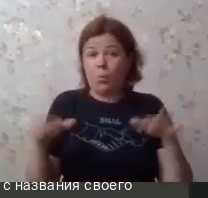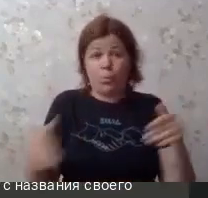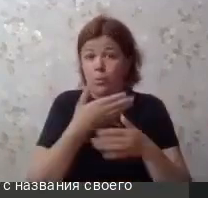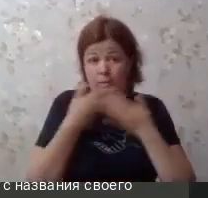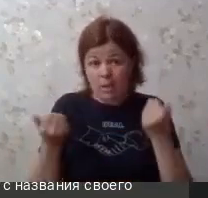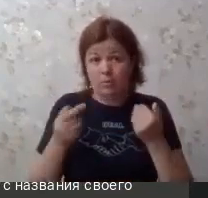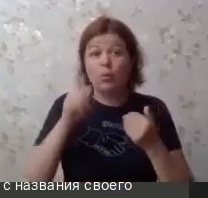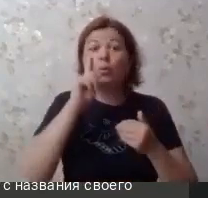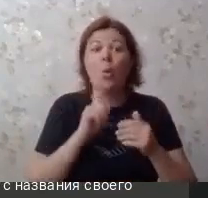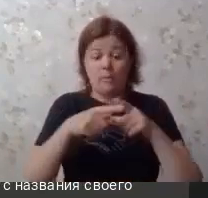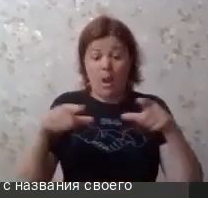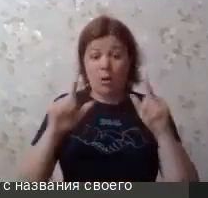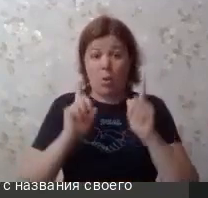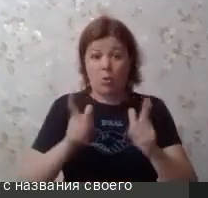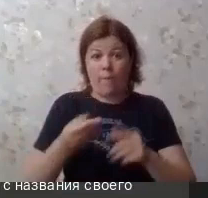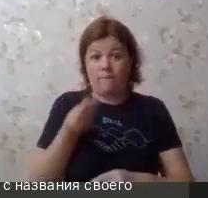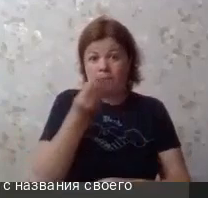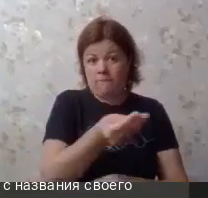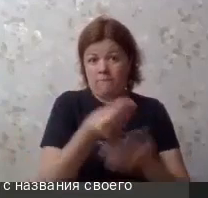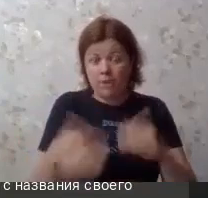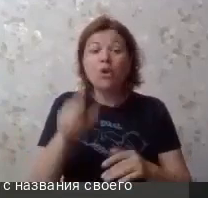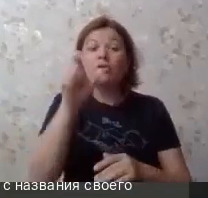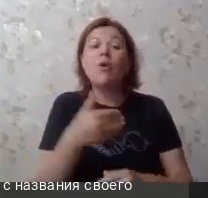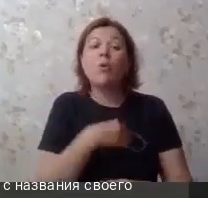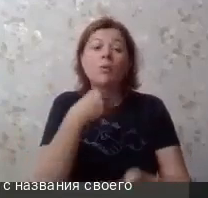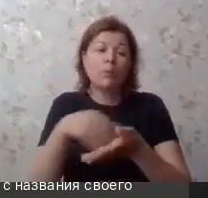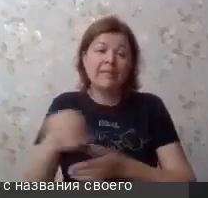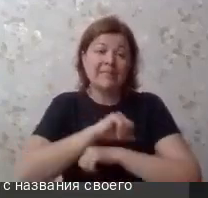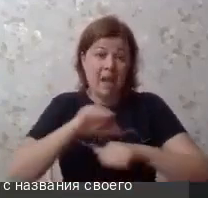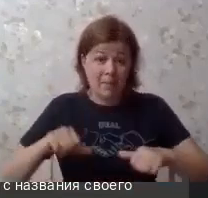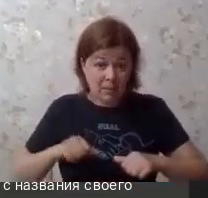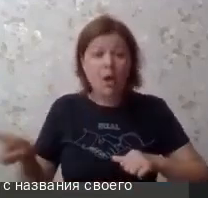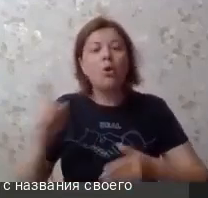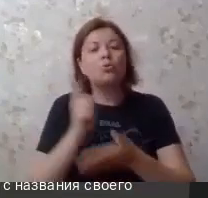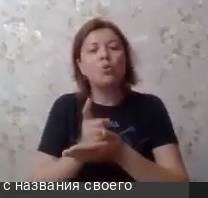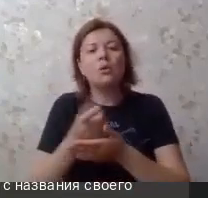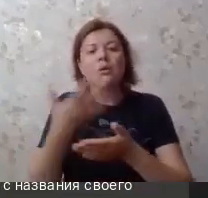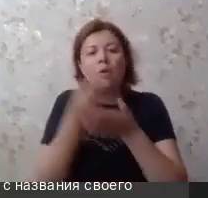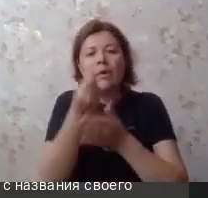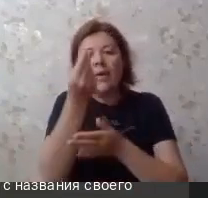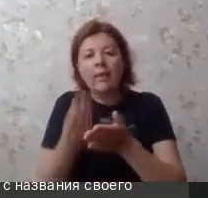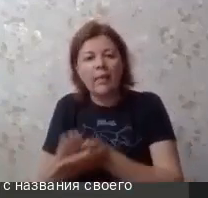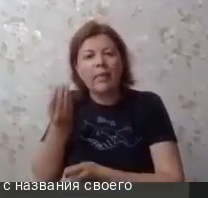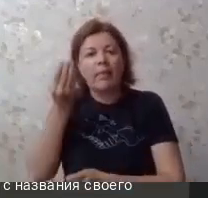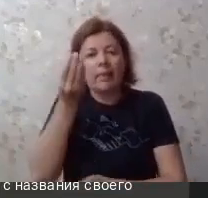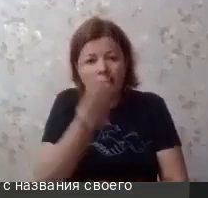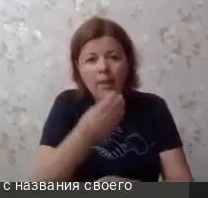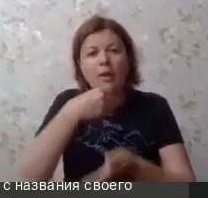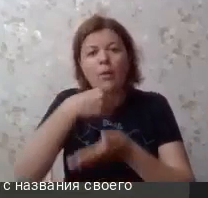То есть, если человек хочет приобрести их самостоятельно, он должен иметь в наличии эти деньги, чтобы пойти купить. И только